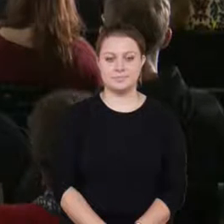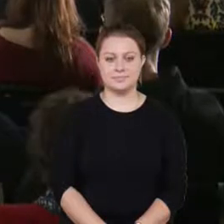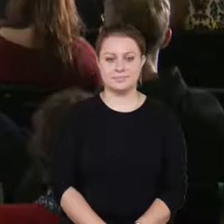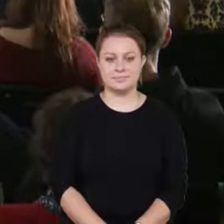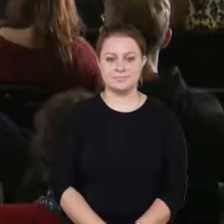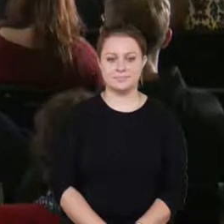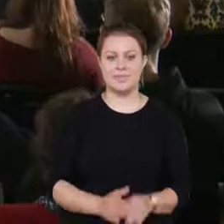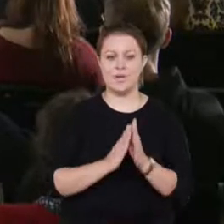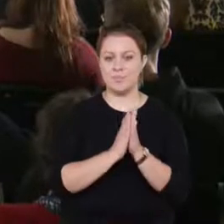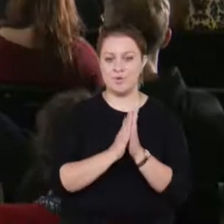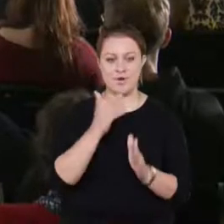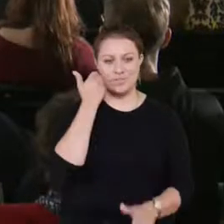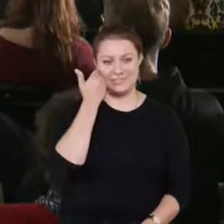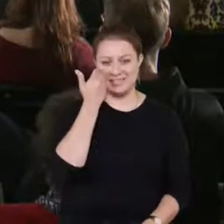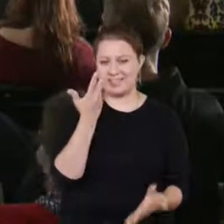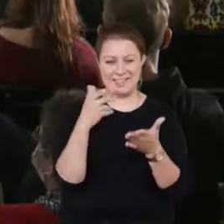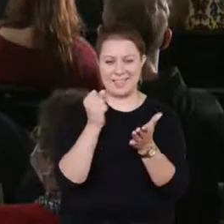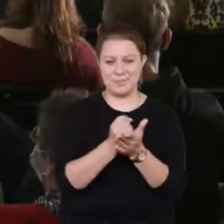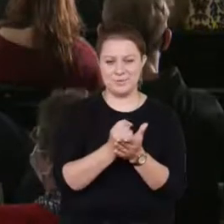Proszę się nie wstydzić.